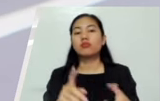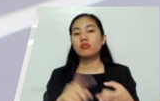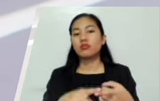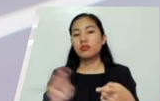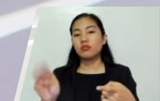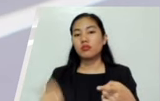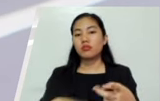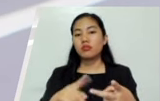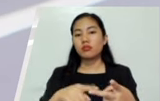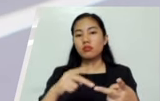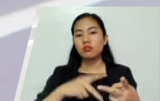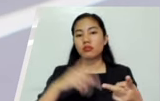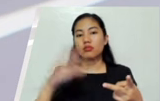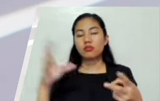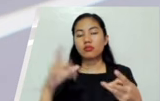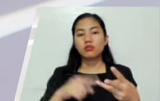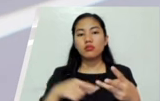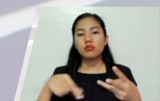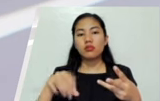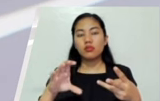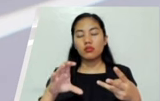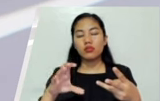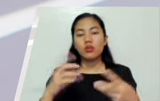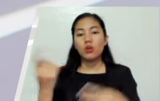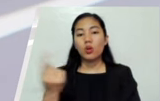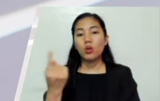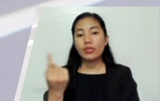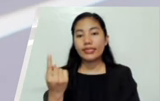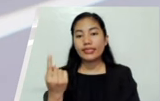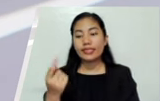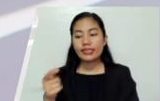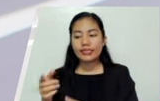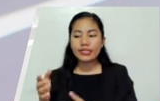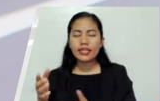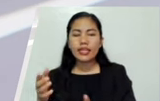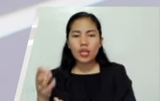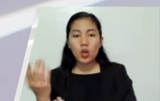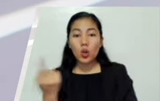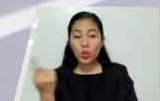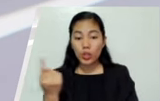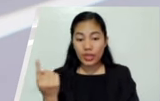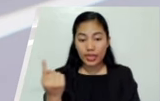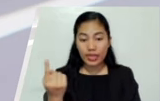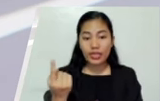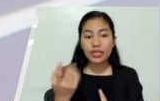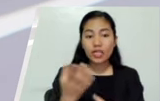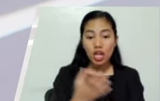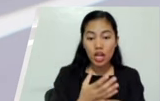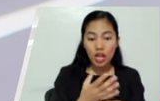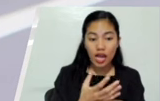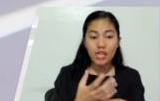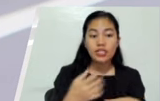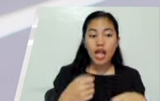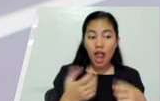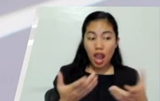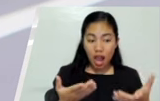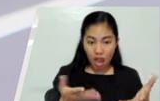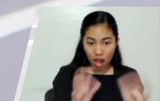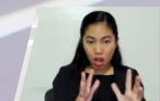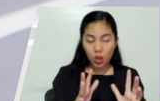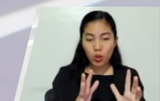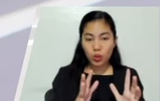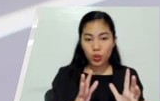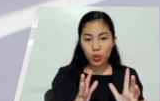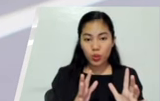Quezon City. Tanging mga dipedal na sasakyan lang ang papayagang dumaan sa kalsadang may bike lanes gaya